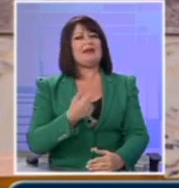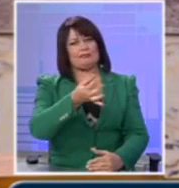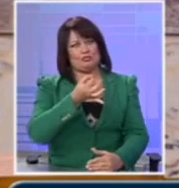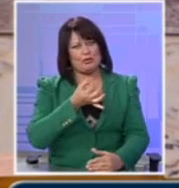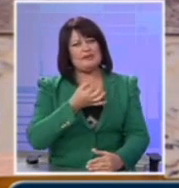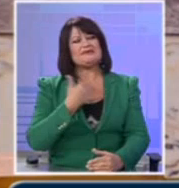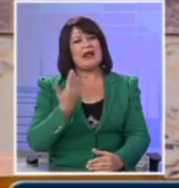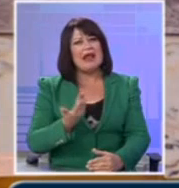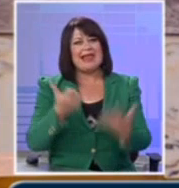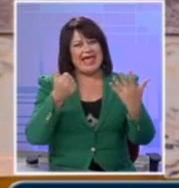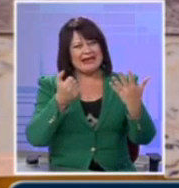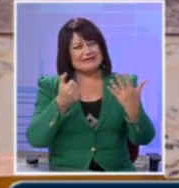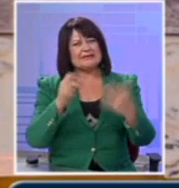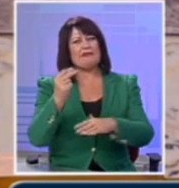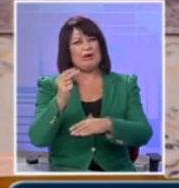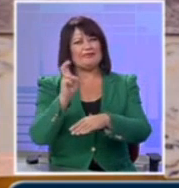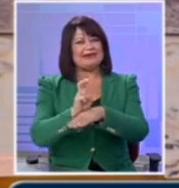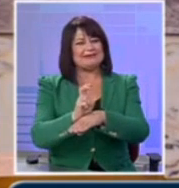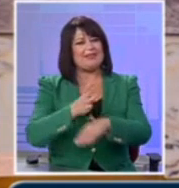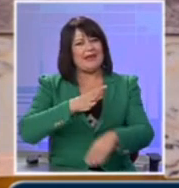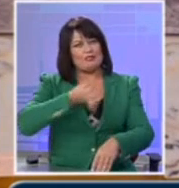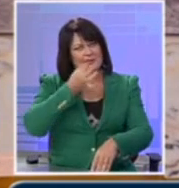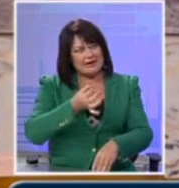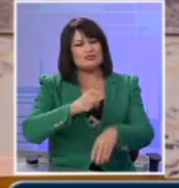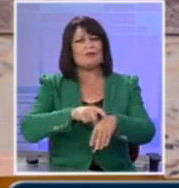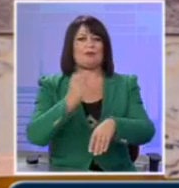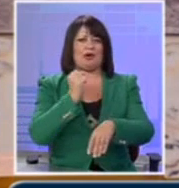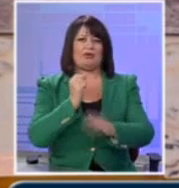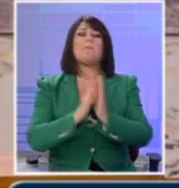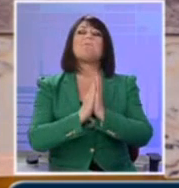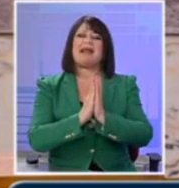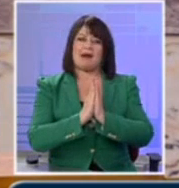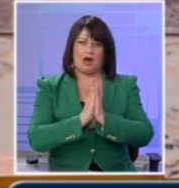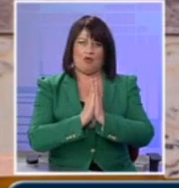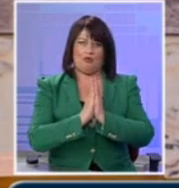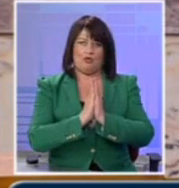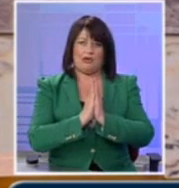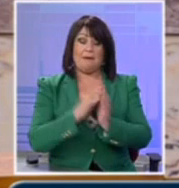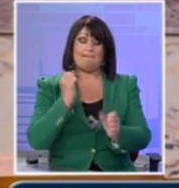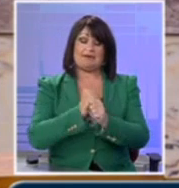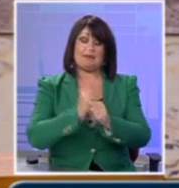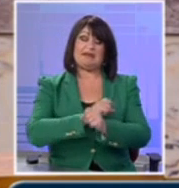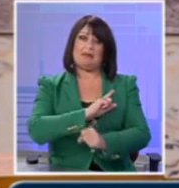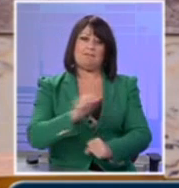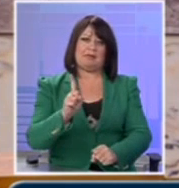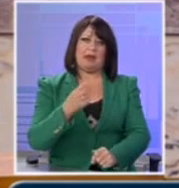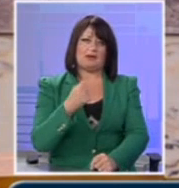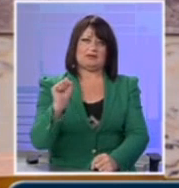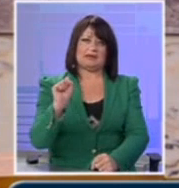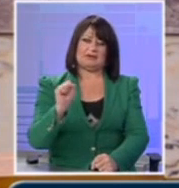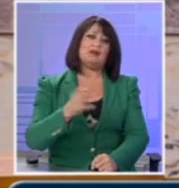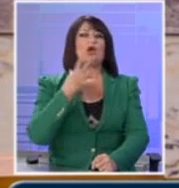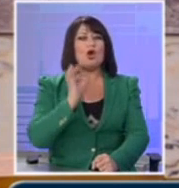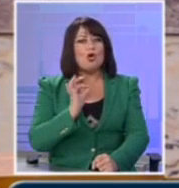για το λόγο ότι άλλοι 60 βουλευτές ήθελαν να τοποθετηθούν. Παρακαλώ πάρα πολύ να μην επιμείνετε στην ένσταση,